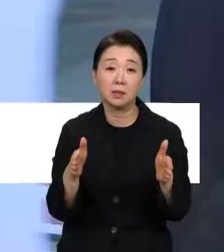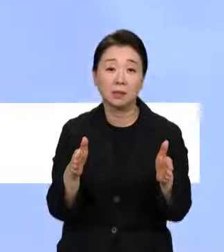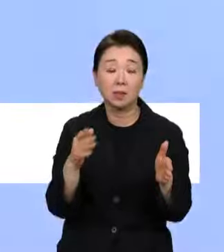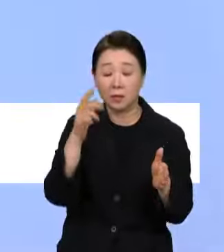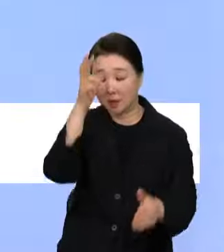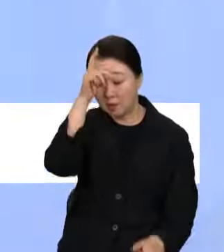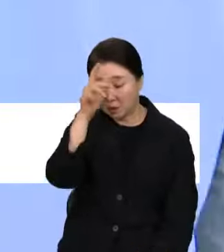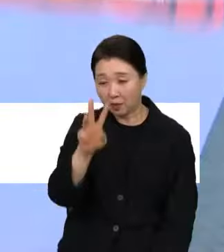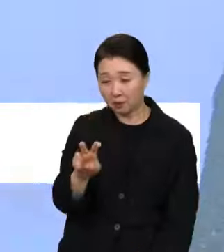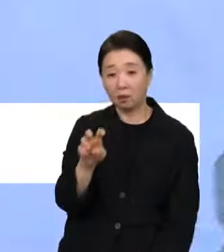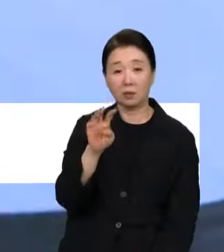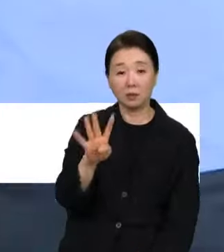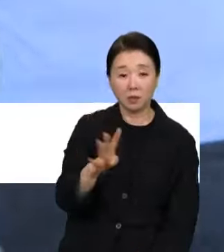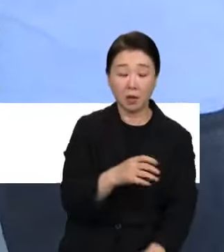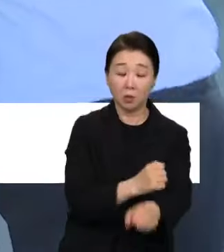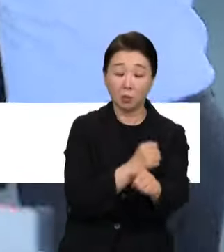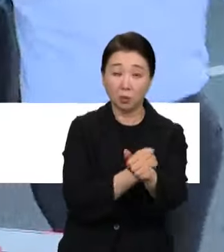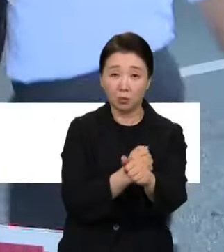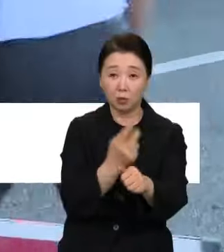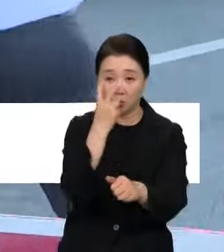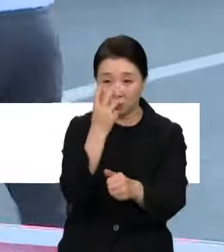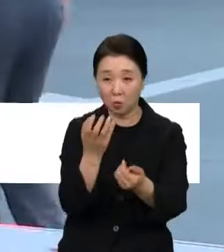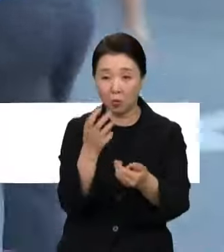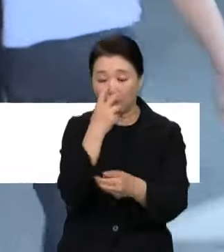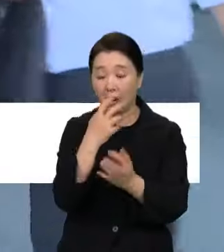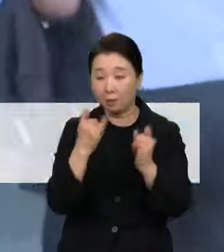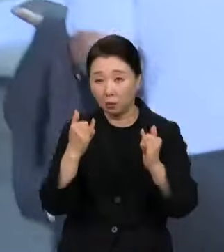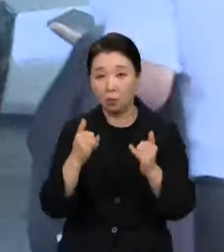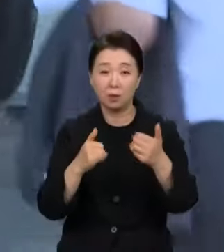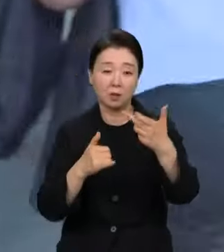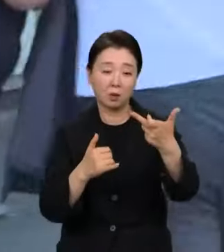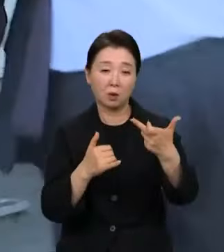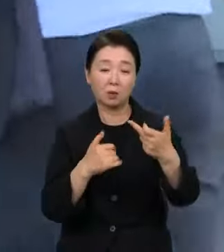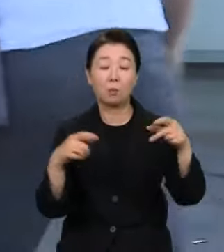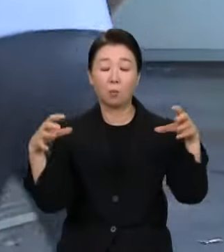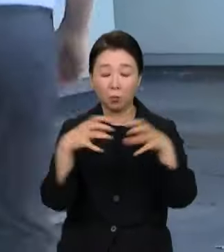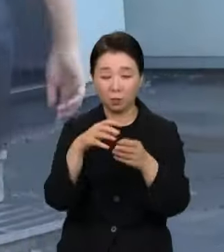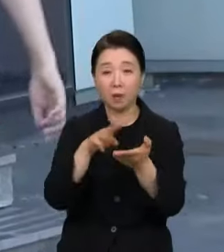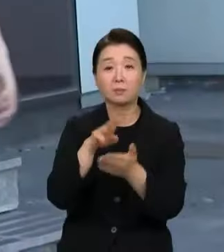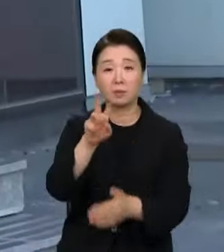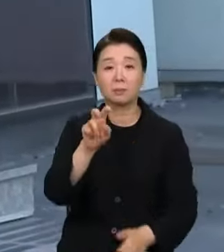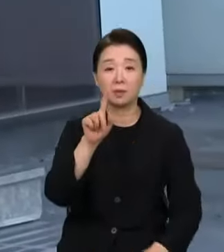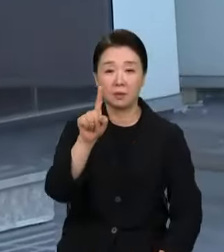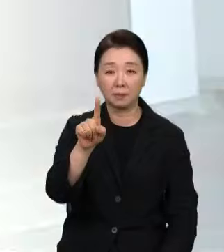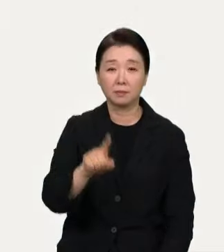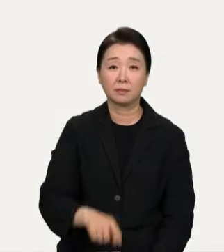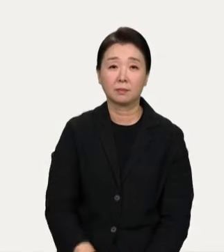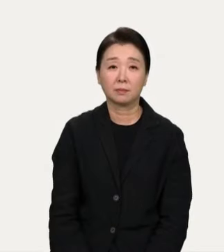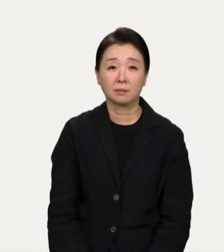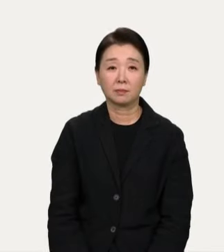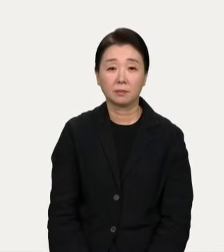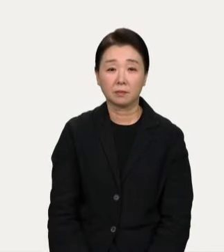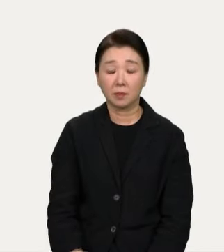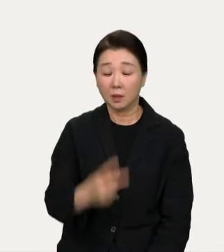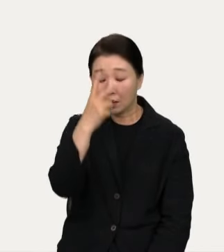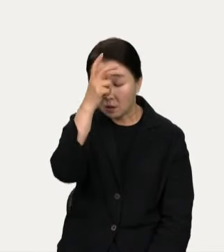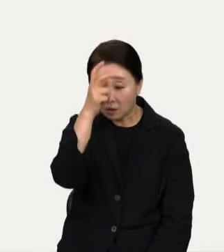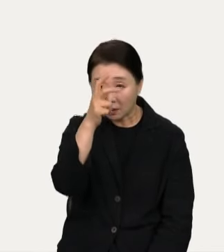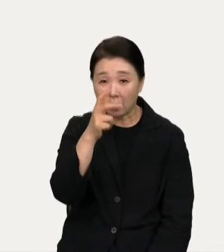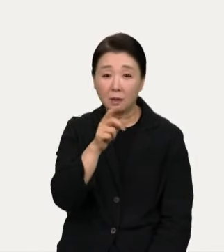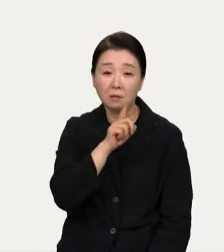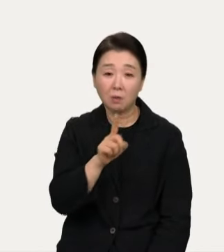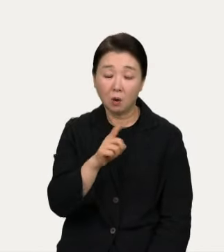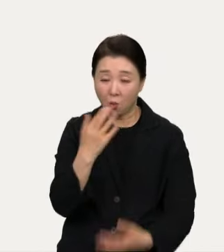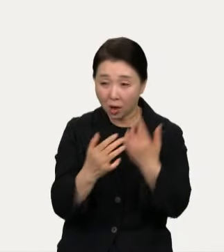경찰 34명과 노동부 근로감독관 17명 등 모두 51명을 투입했습니다. 경찰 관계자는 화재